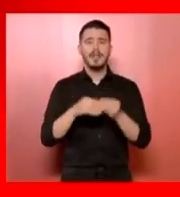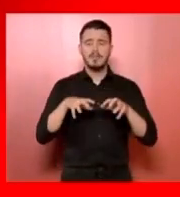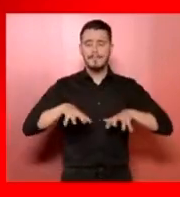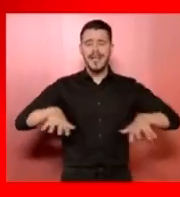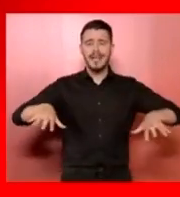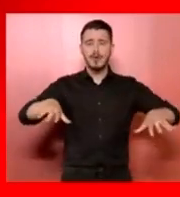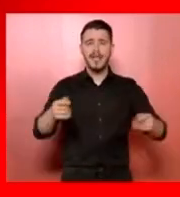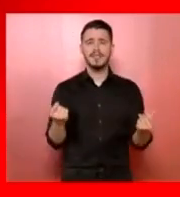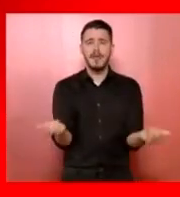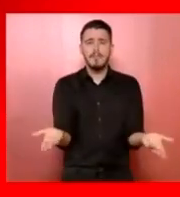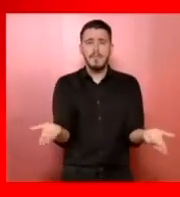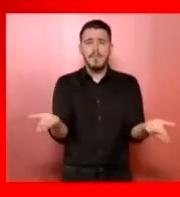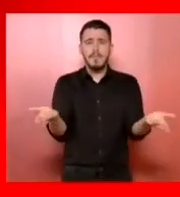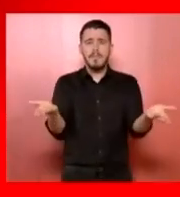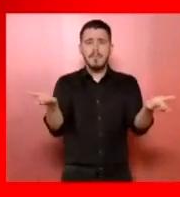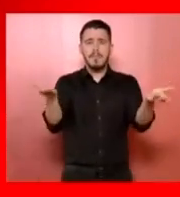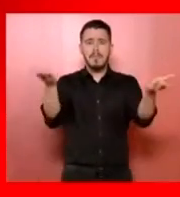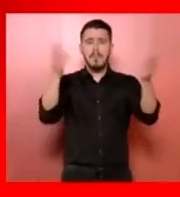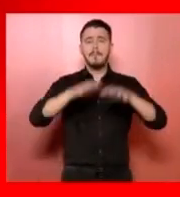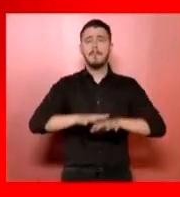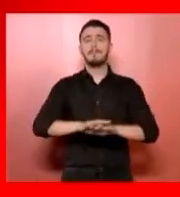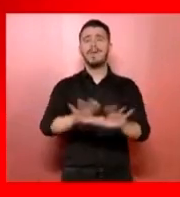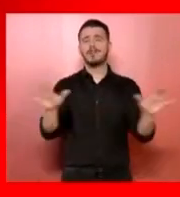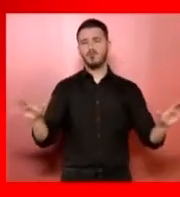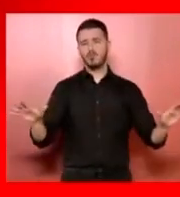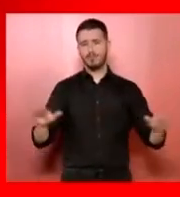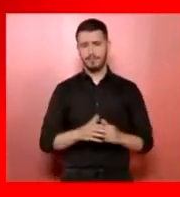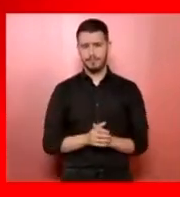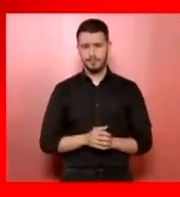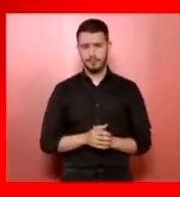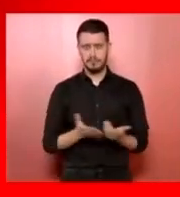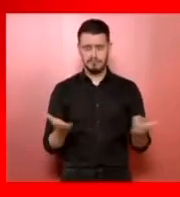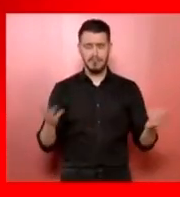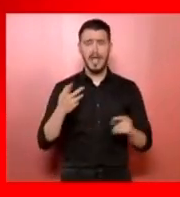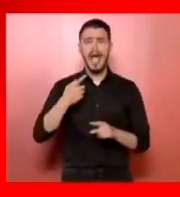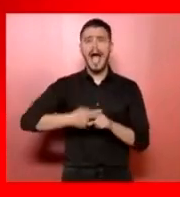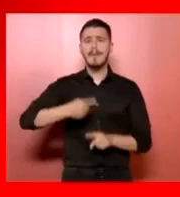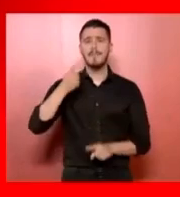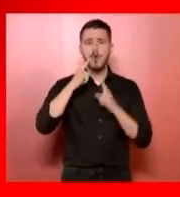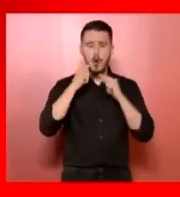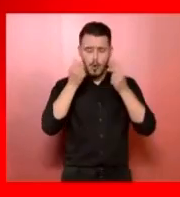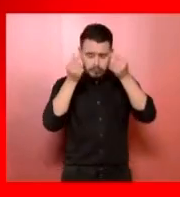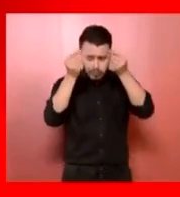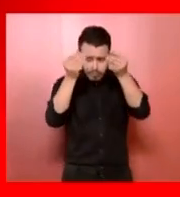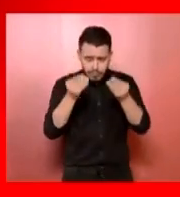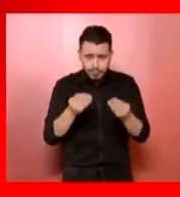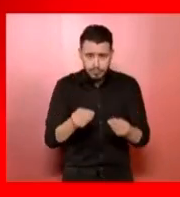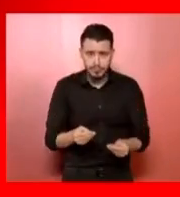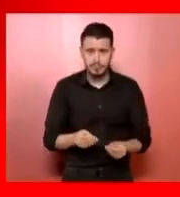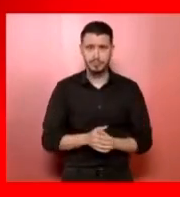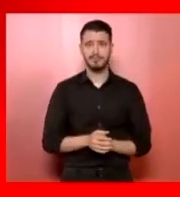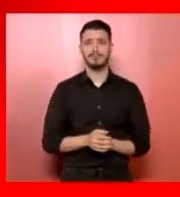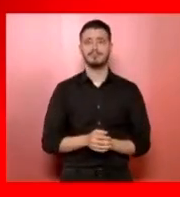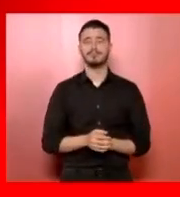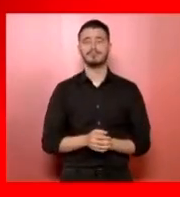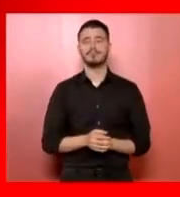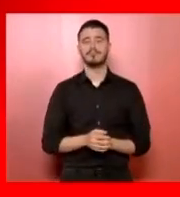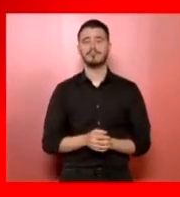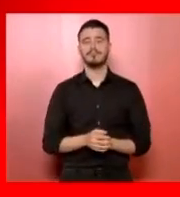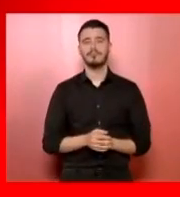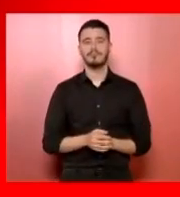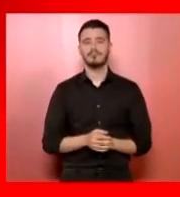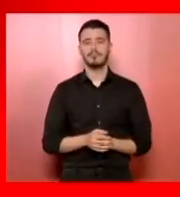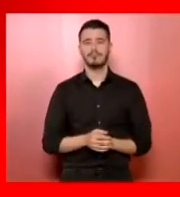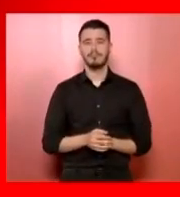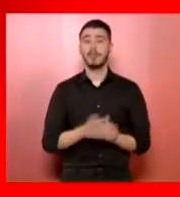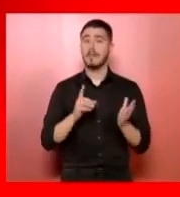εκεί. Και δεύτερον, είναι απλά οικονομικά. Αν δεν αυξήσεις την προσφορά των σπιτιών